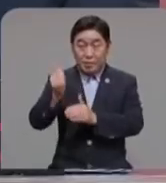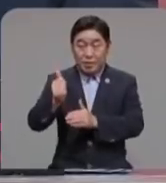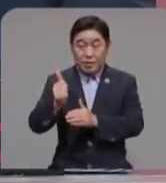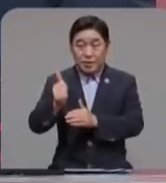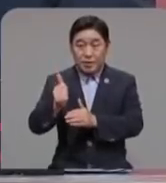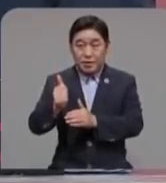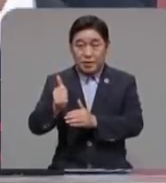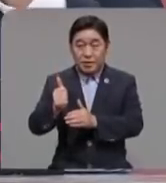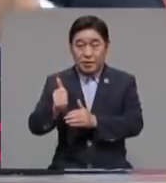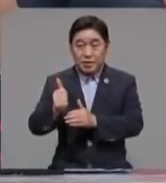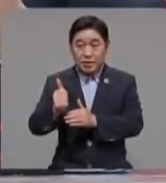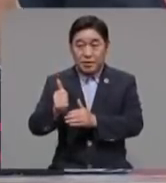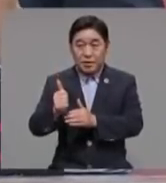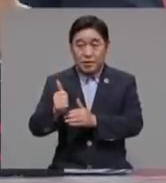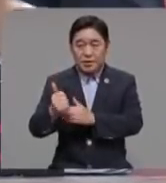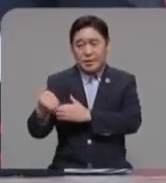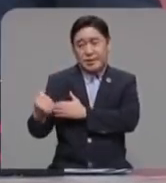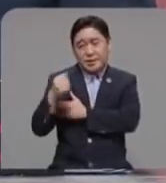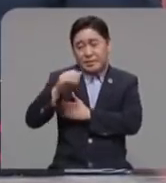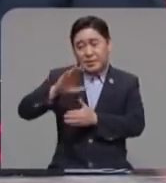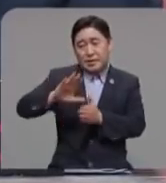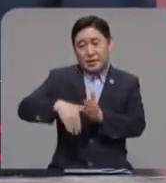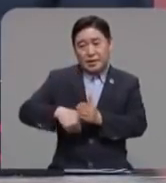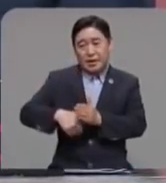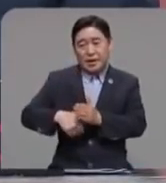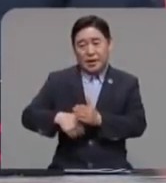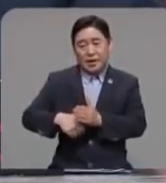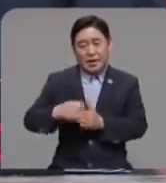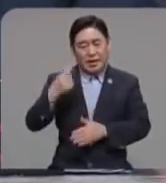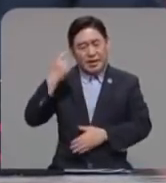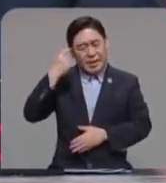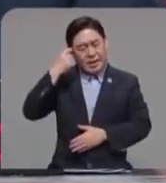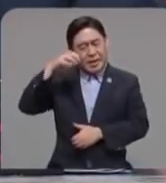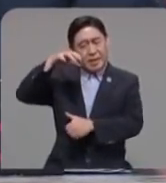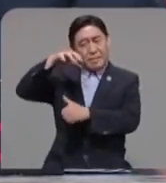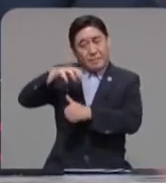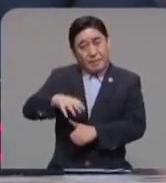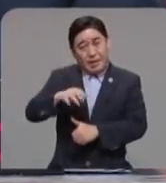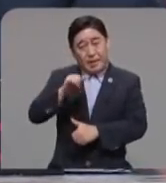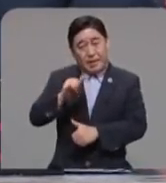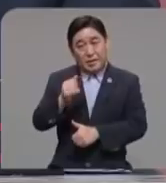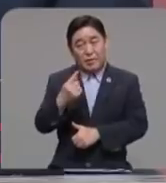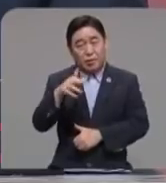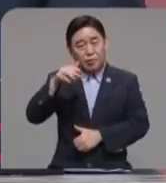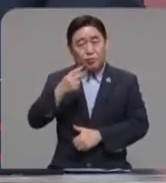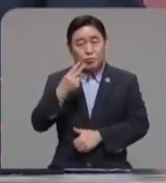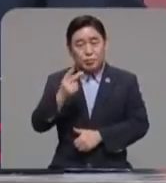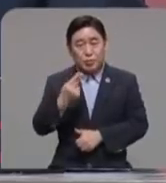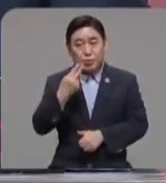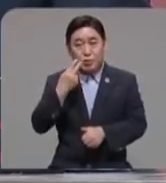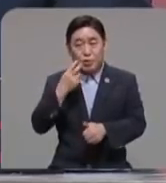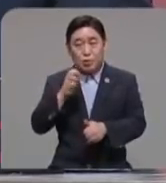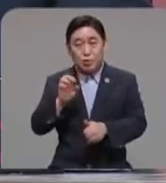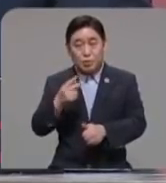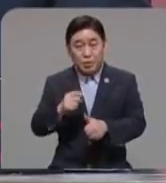개천에서 용날 때의 그 시대에 같이 갇혀 계세요. 홍준표 후보가 이끌어 나가는